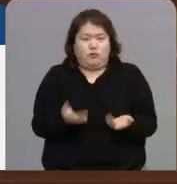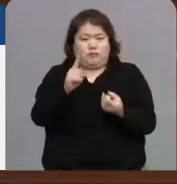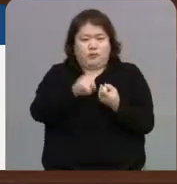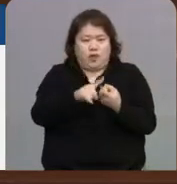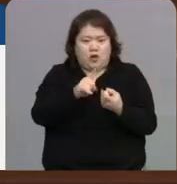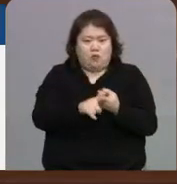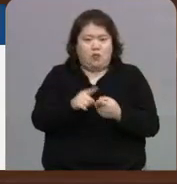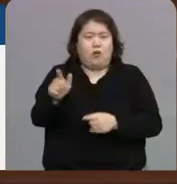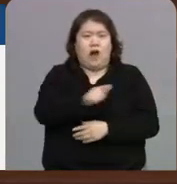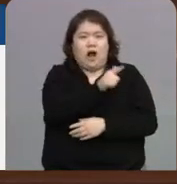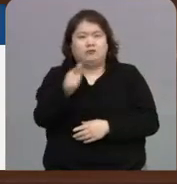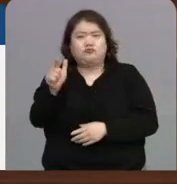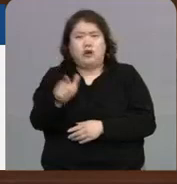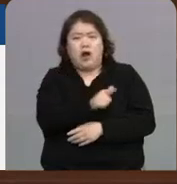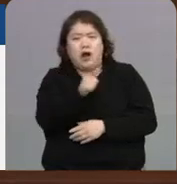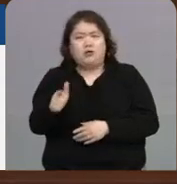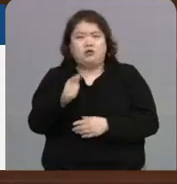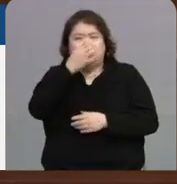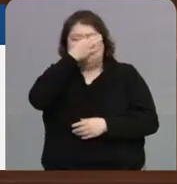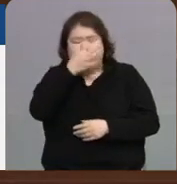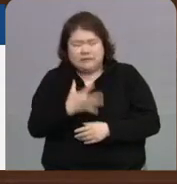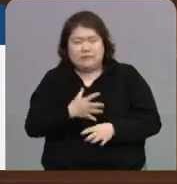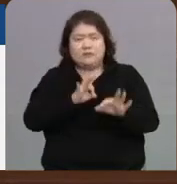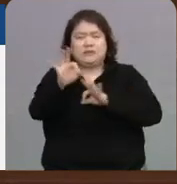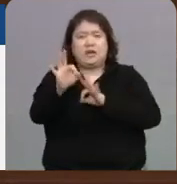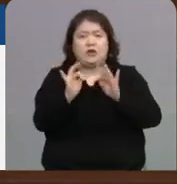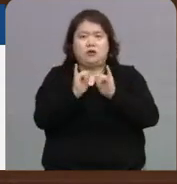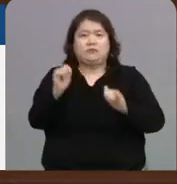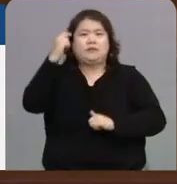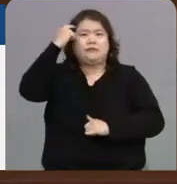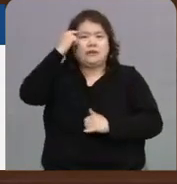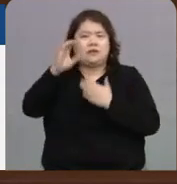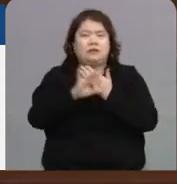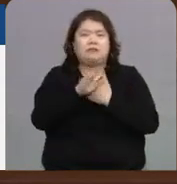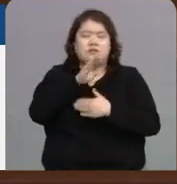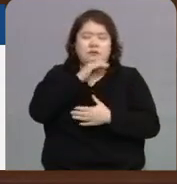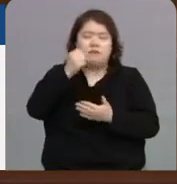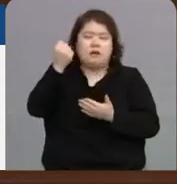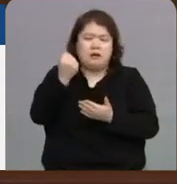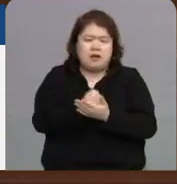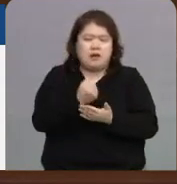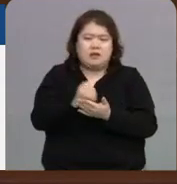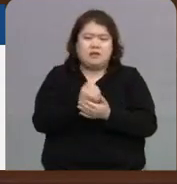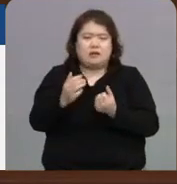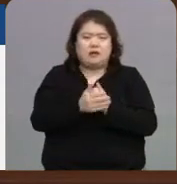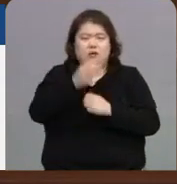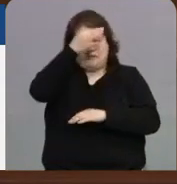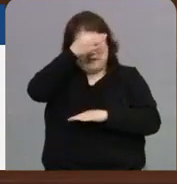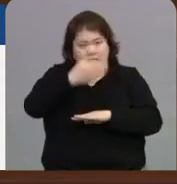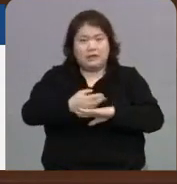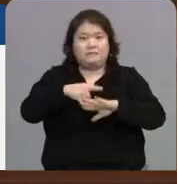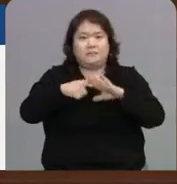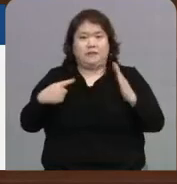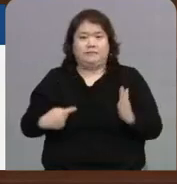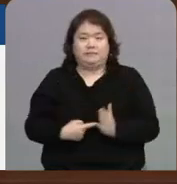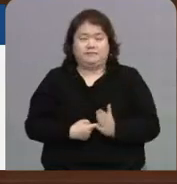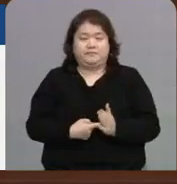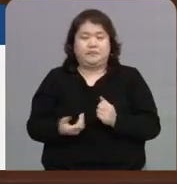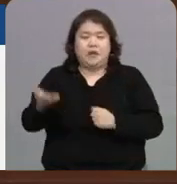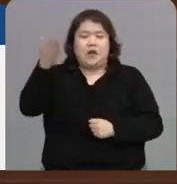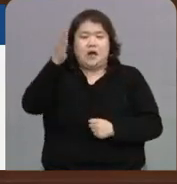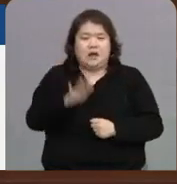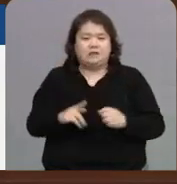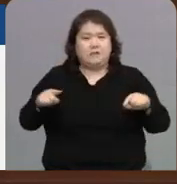계신 수많은 자영업자들을 생각하면 정말 안타깝고 송구한 심정입니다.